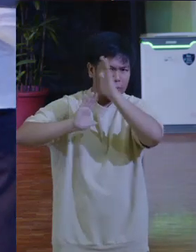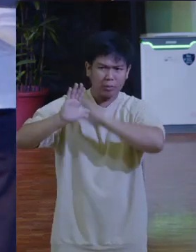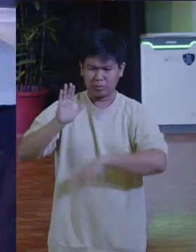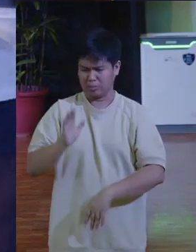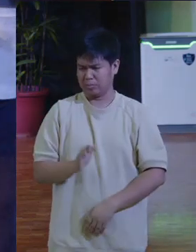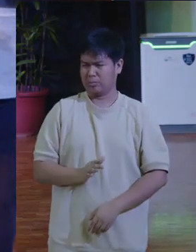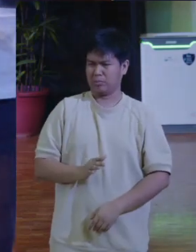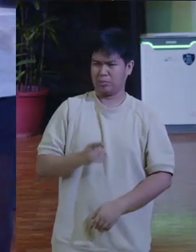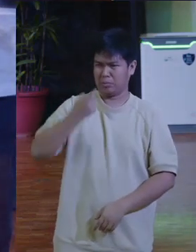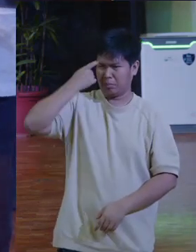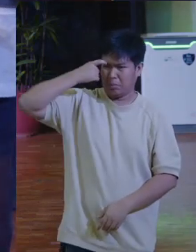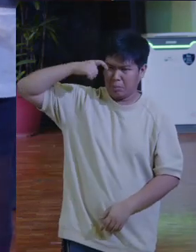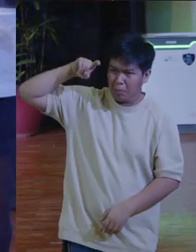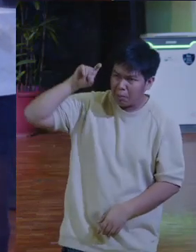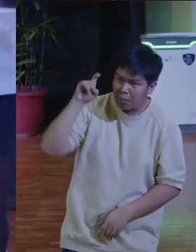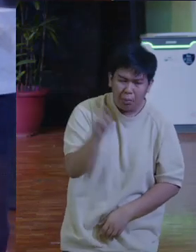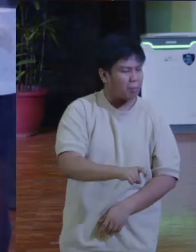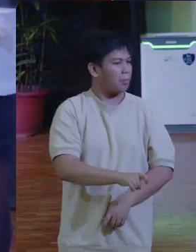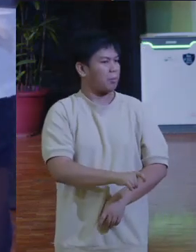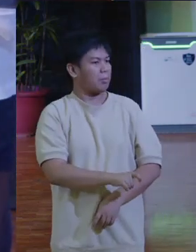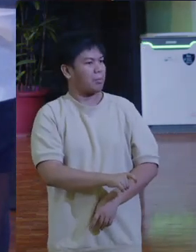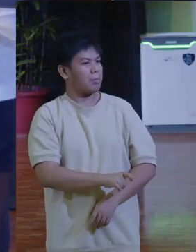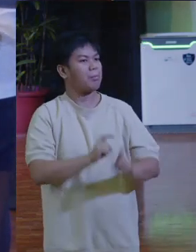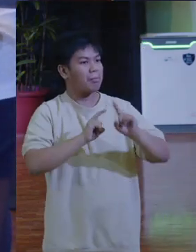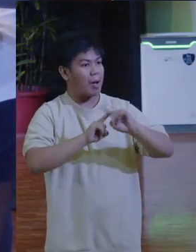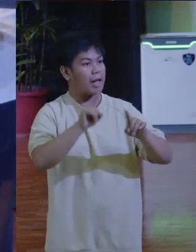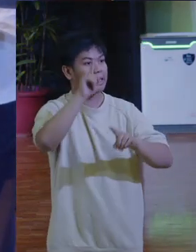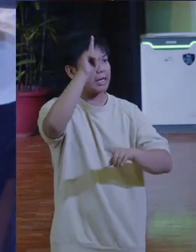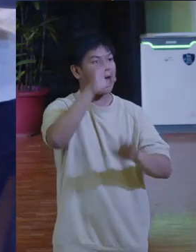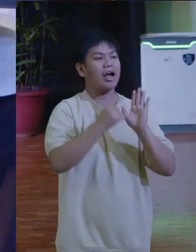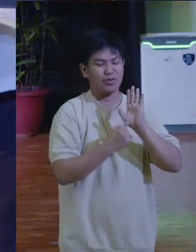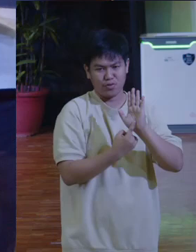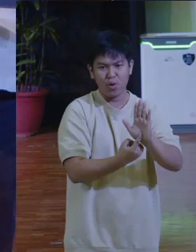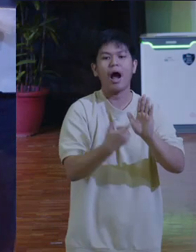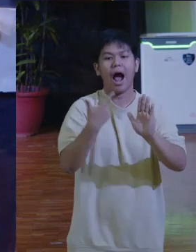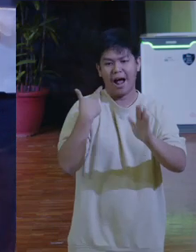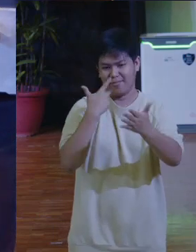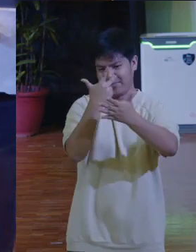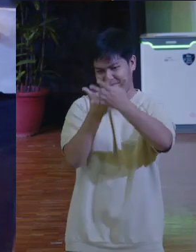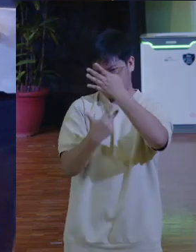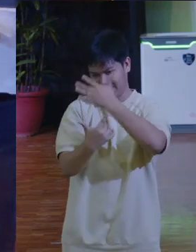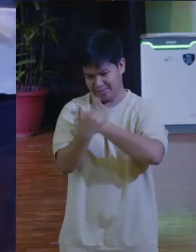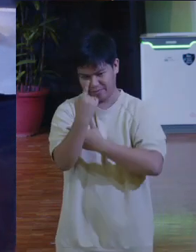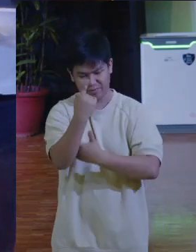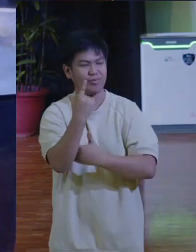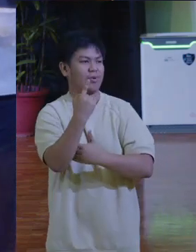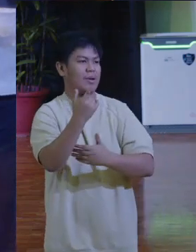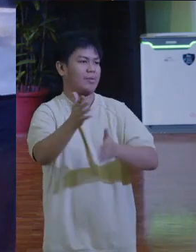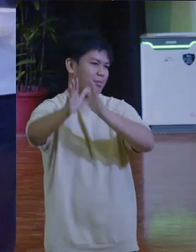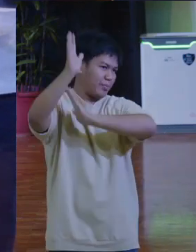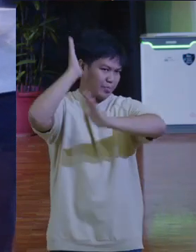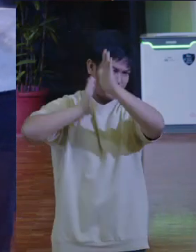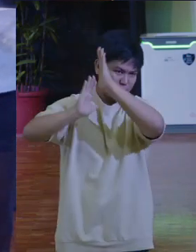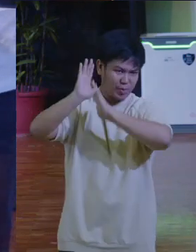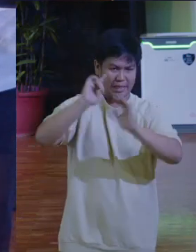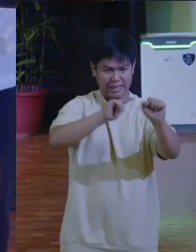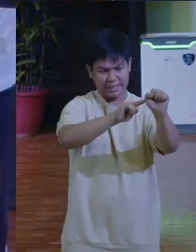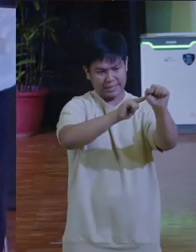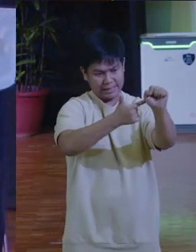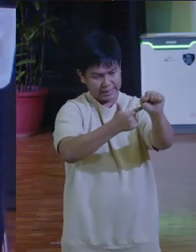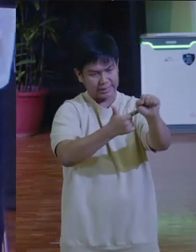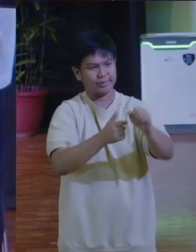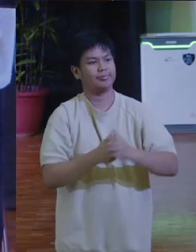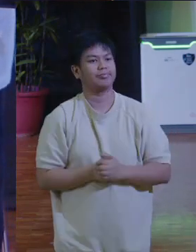nakabasa nitong propesiya na ito ang tinutukoy na Trinity ng ating Panginoon.